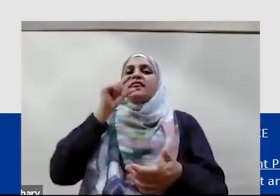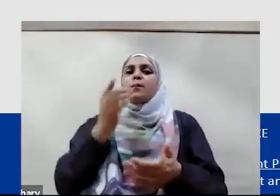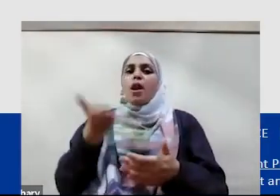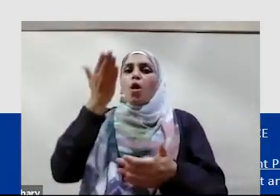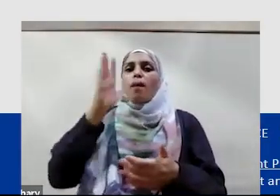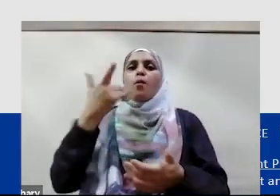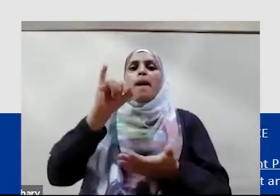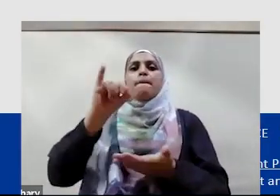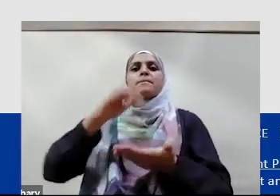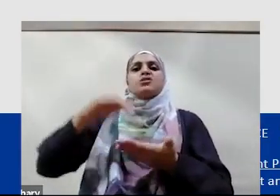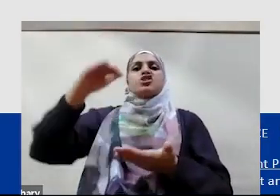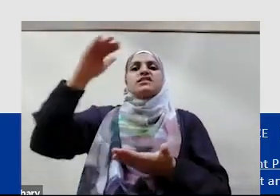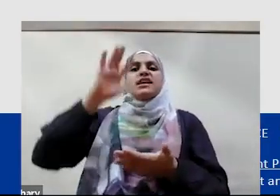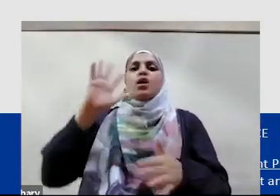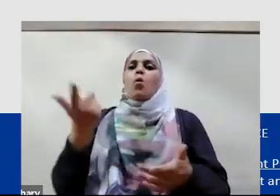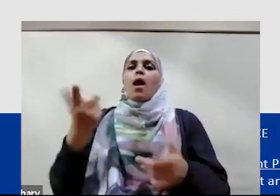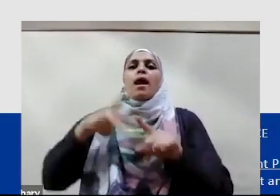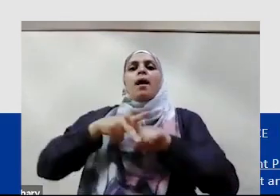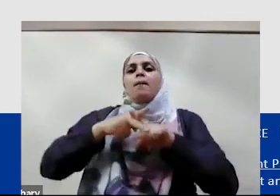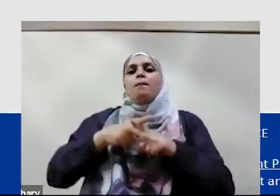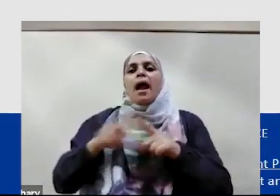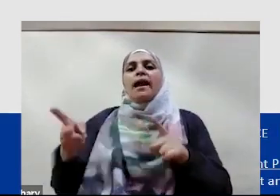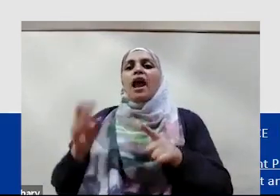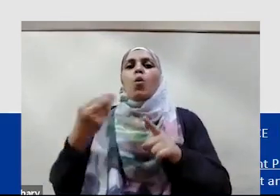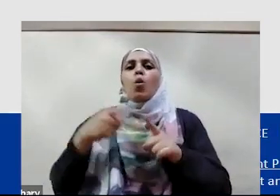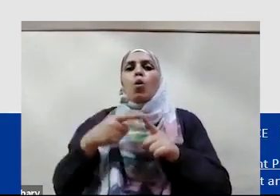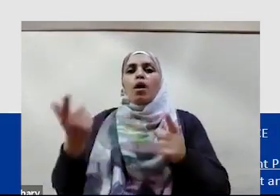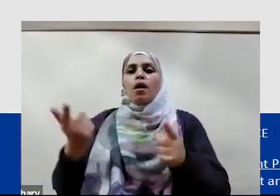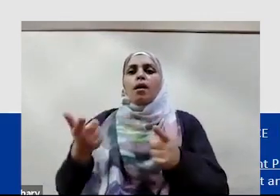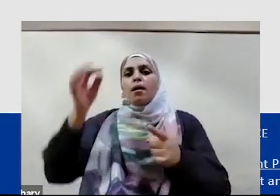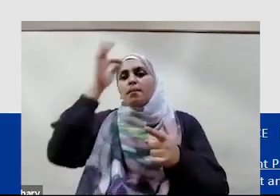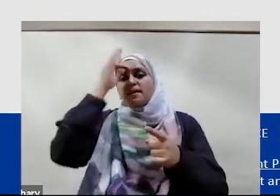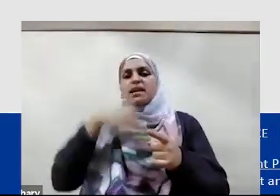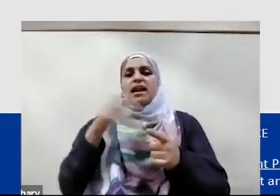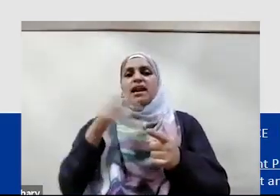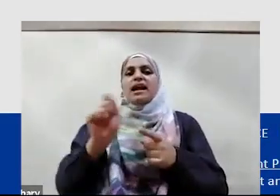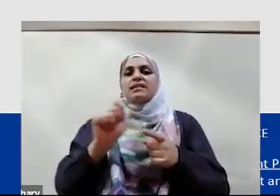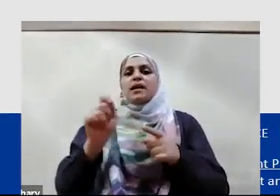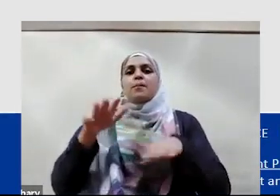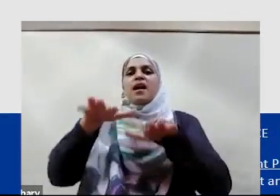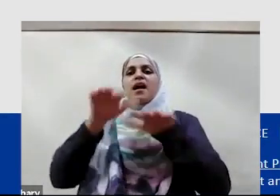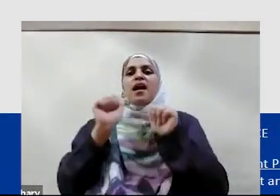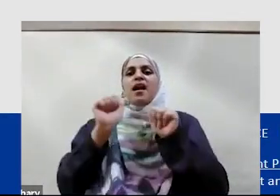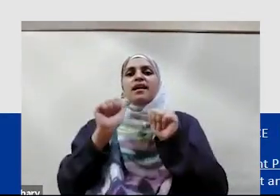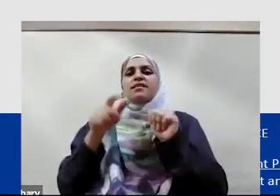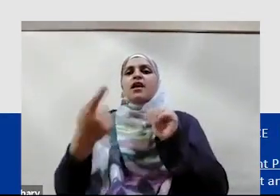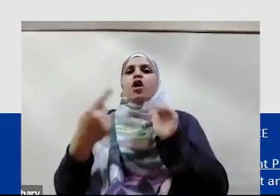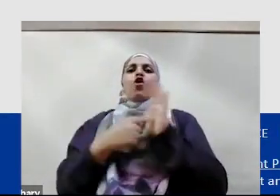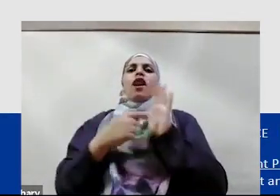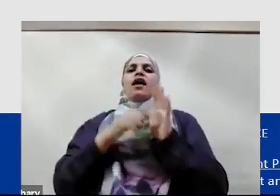والمجال بتاعي إيه، يعني أنا واخد بكالوريوس في إيه. فمثلا أنا كاتبة بكالوريوس في الفنون الجميلة،